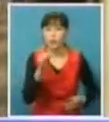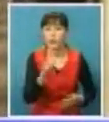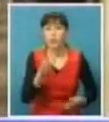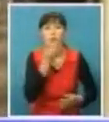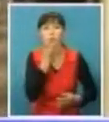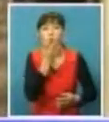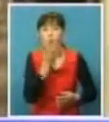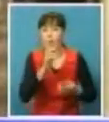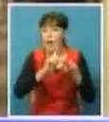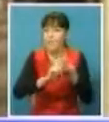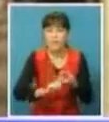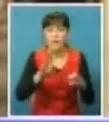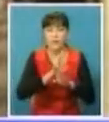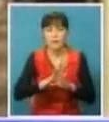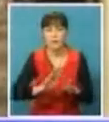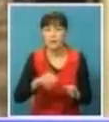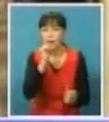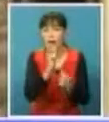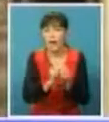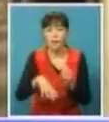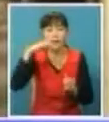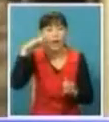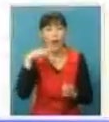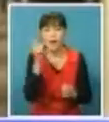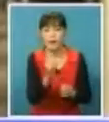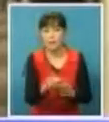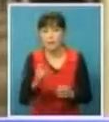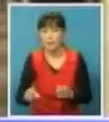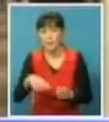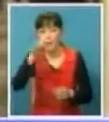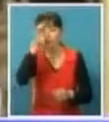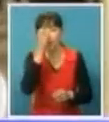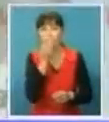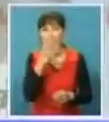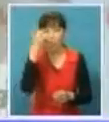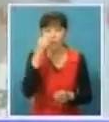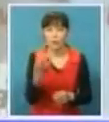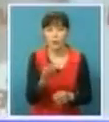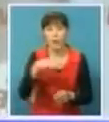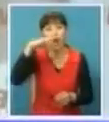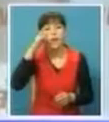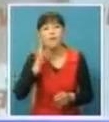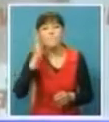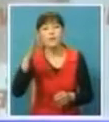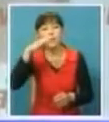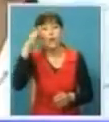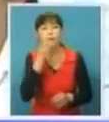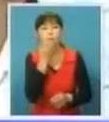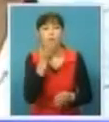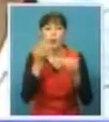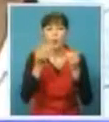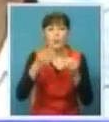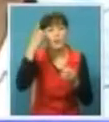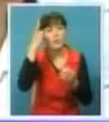ұлтқа байланысты емес, ол әрбір тұрғын мемлекеттік тілді білу керек. Қазақтың болашағы қазақ тілінде.